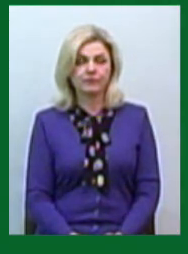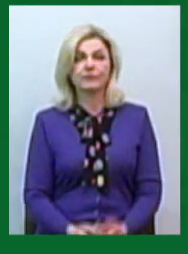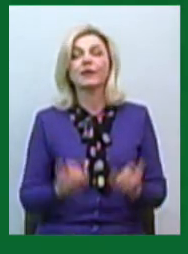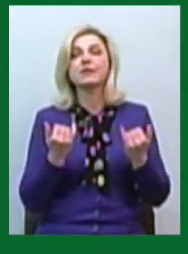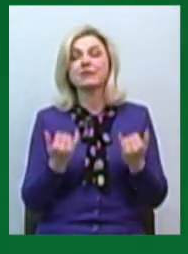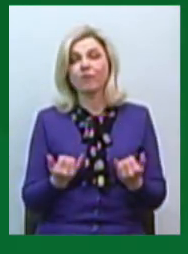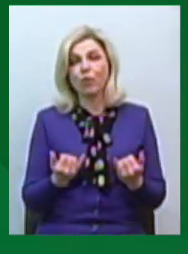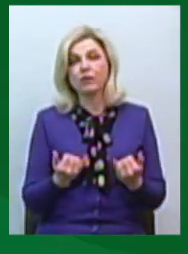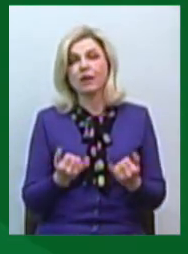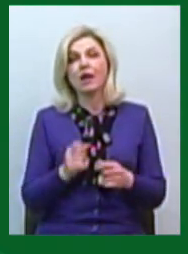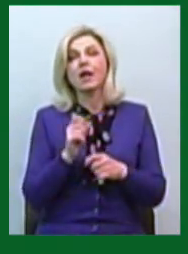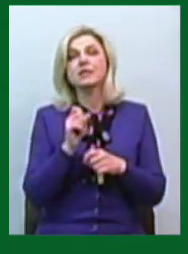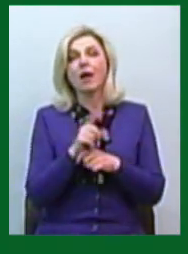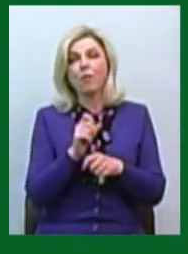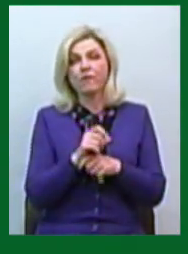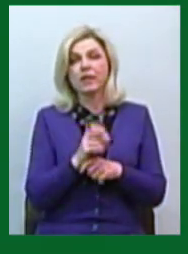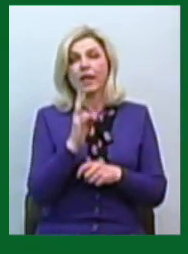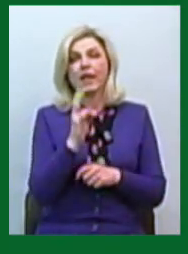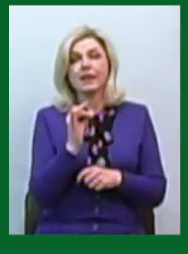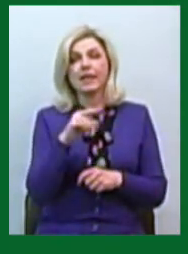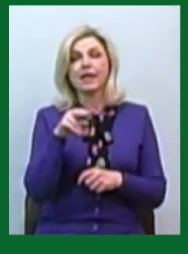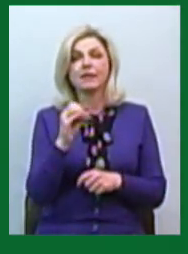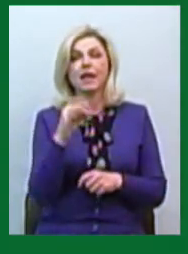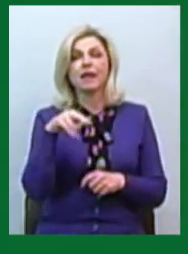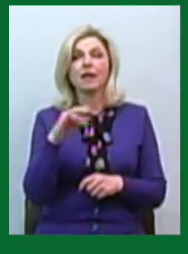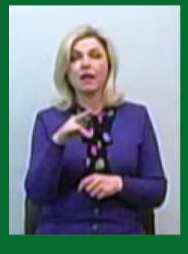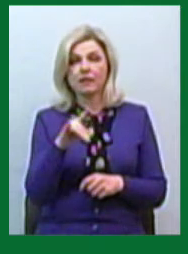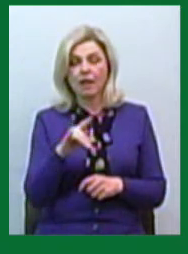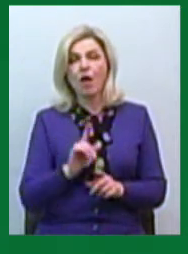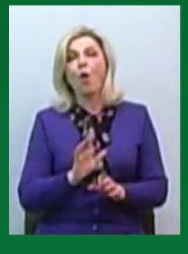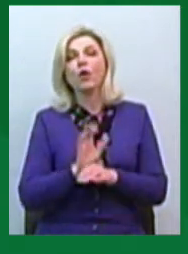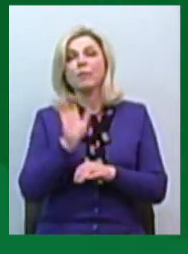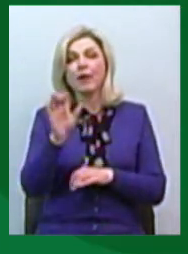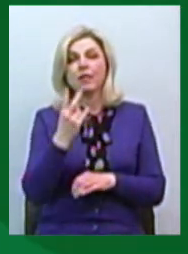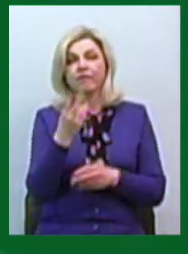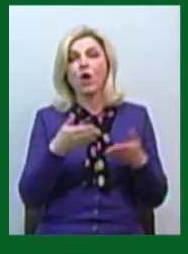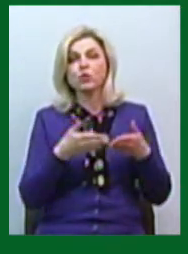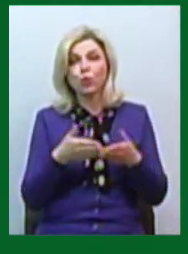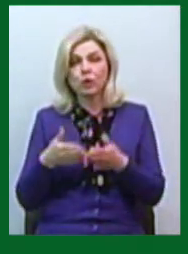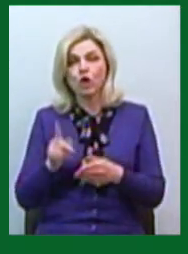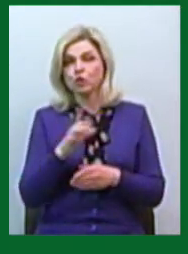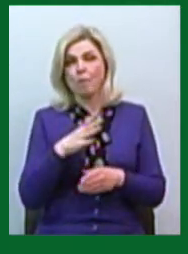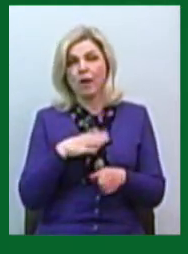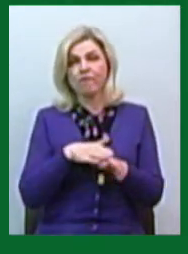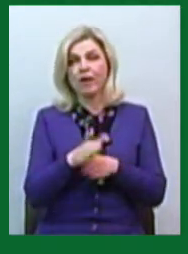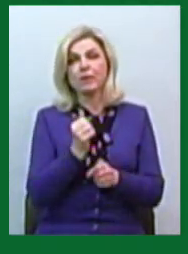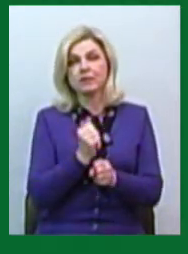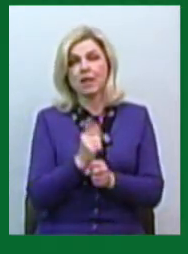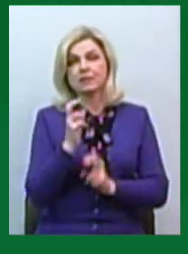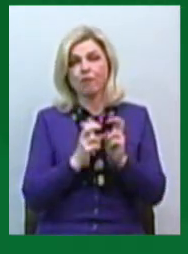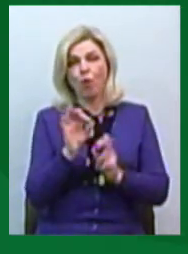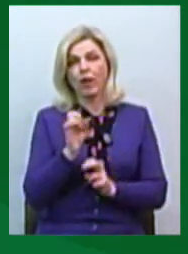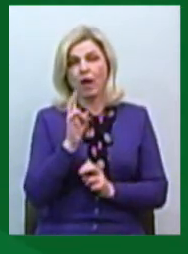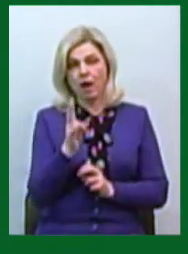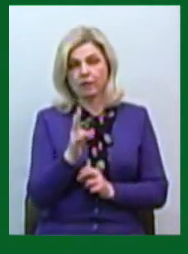Сьогодні до замовника нідерландської компанії «Євробалк» відправились два судна, побудовані на заводі «Океан». Як нагадав інвестор підприємства